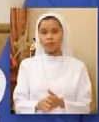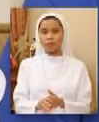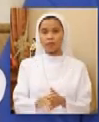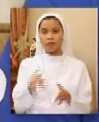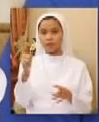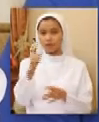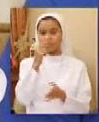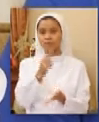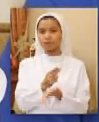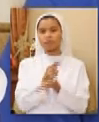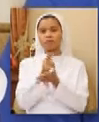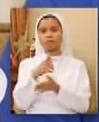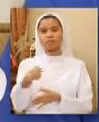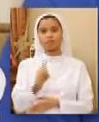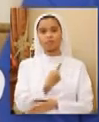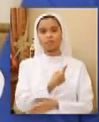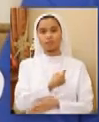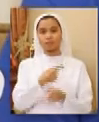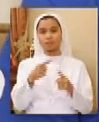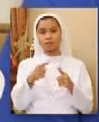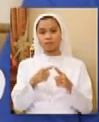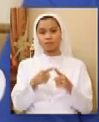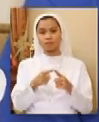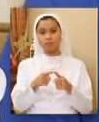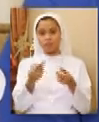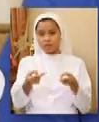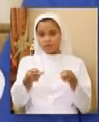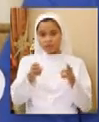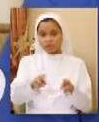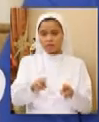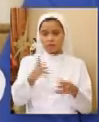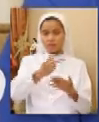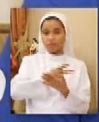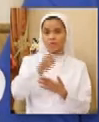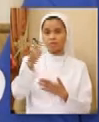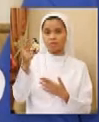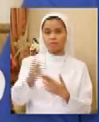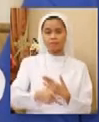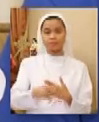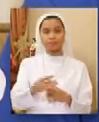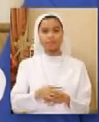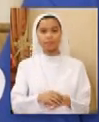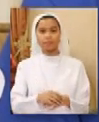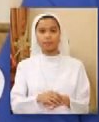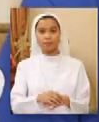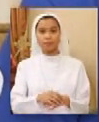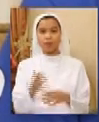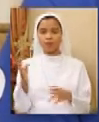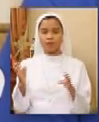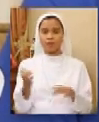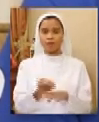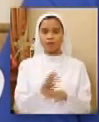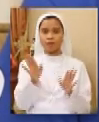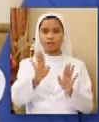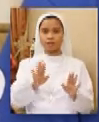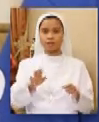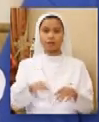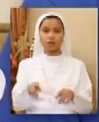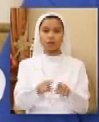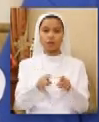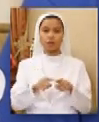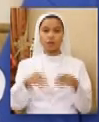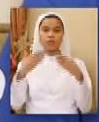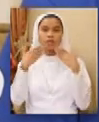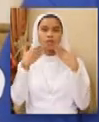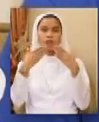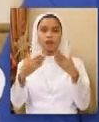benefactors, donors na always na nagtatabang, tanganig po ma-realize ang programa ini kada Domingo. And syempre po, pasalamatan